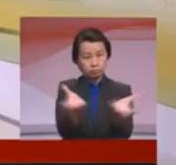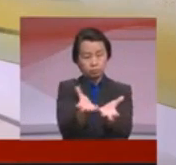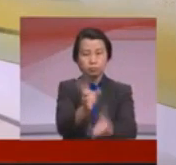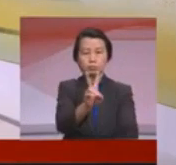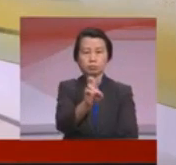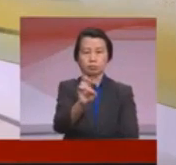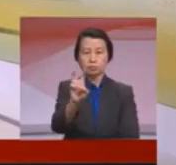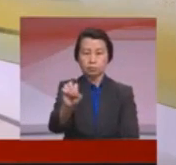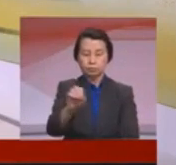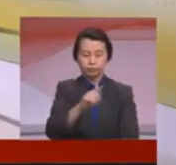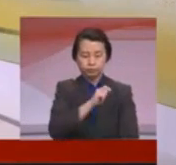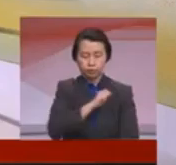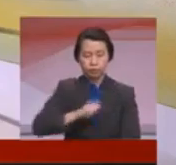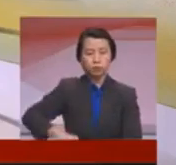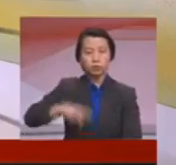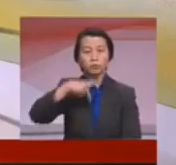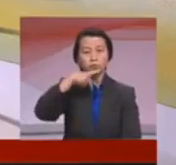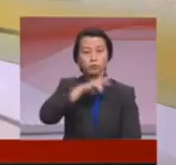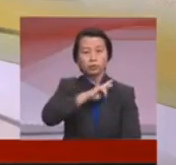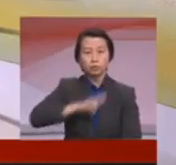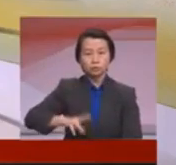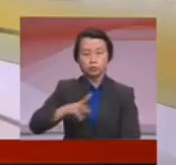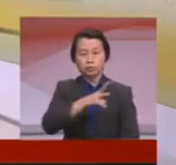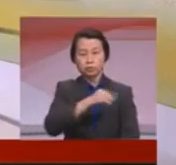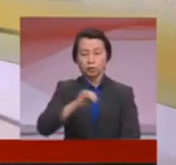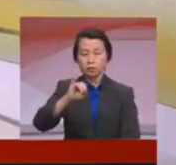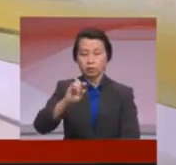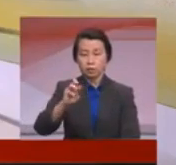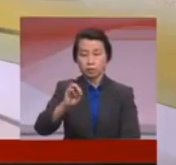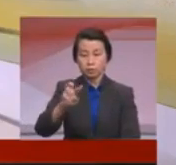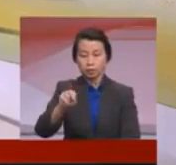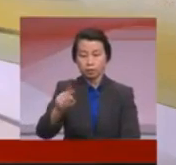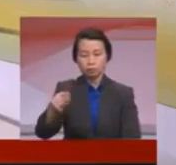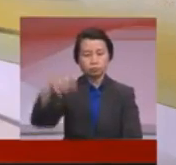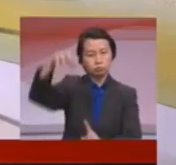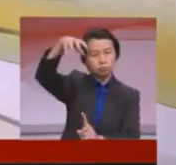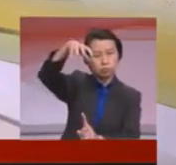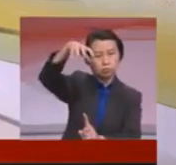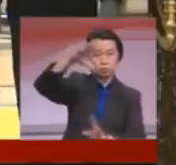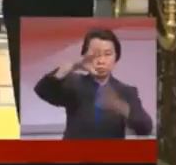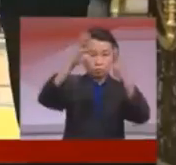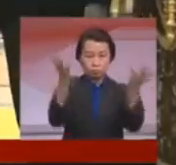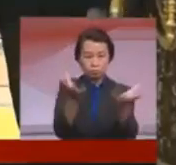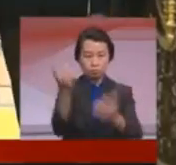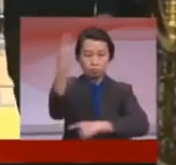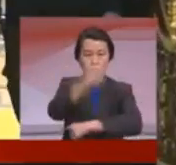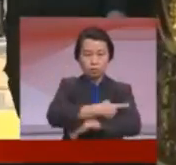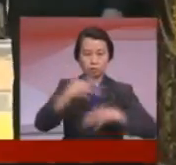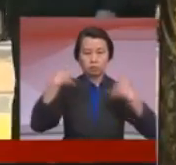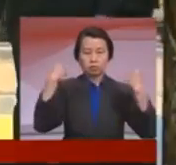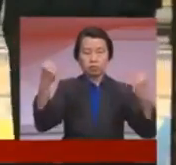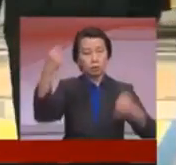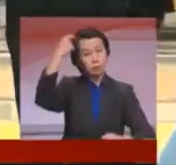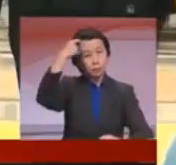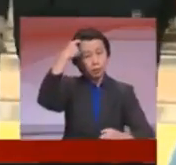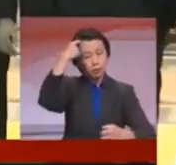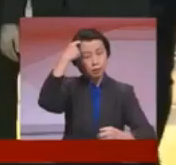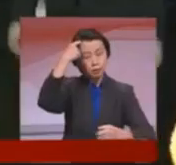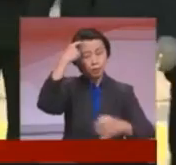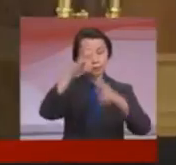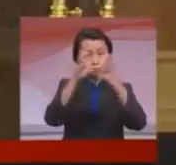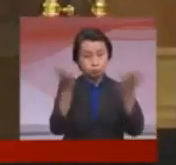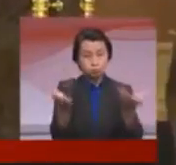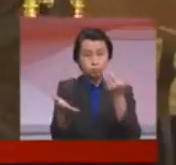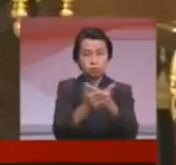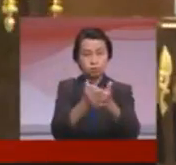2020. Tengku Puteri Raja Tengku Puteri Iman Afzan merupakan penaung antarabangsa untuk Hari Kesihatan Mental Sedunia